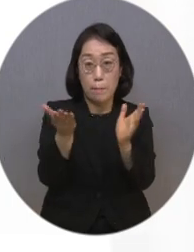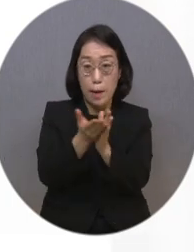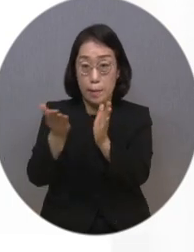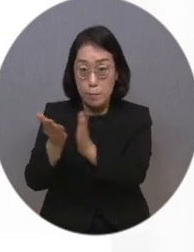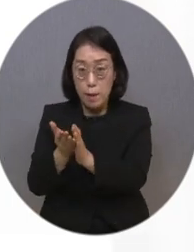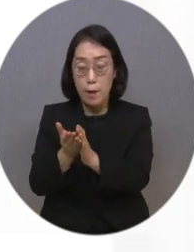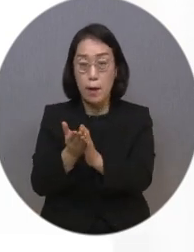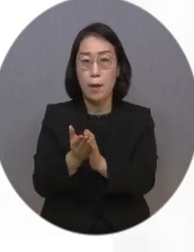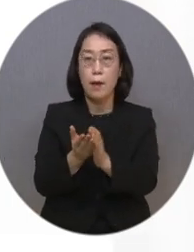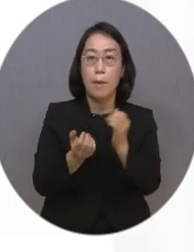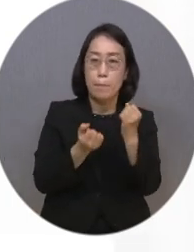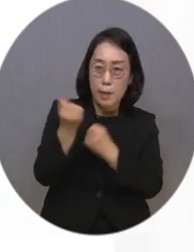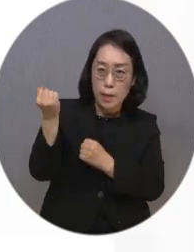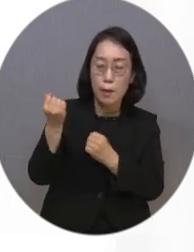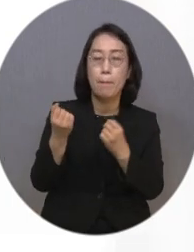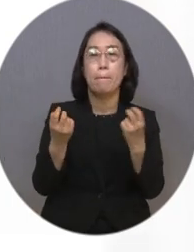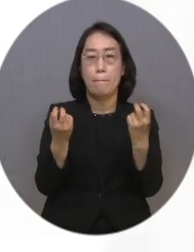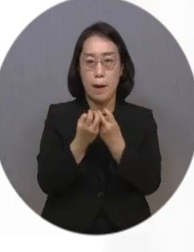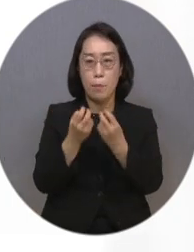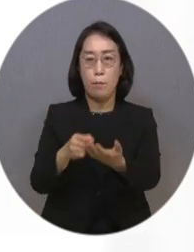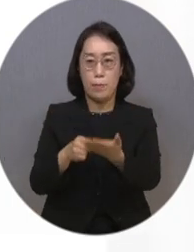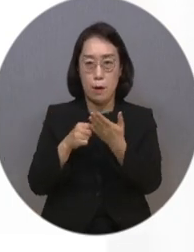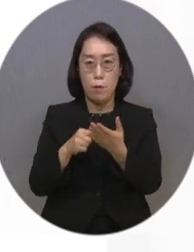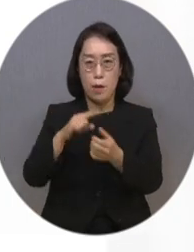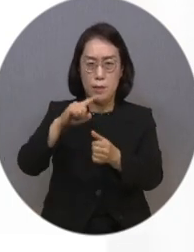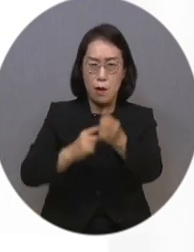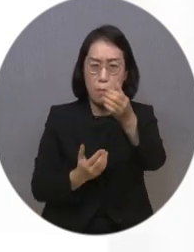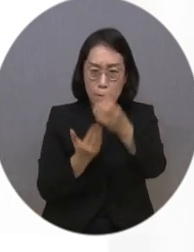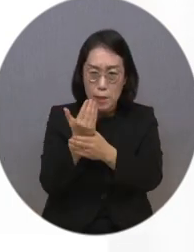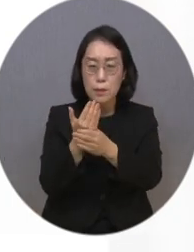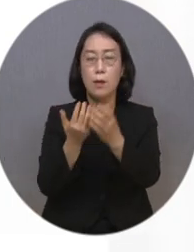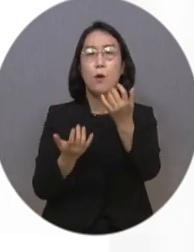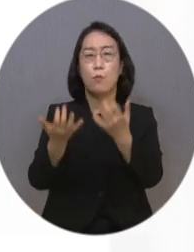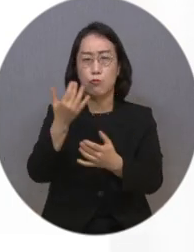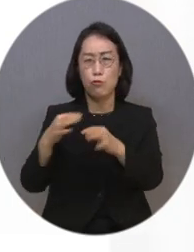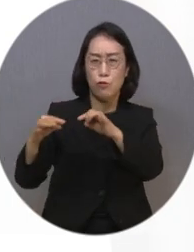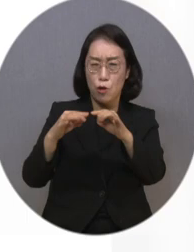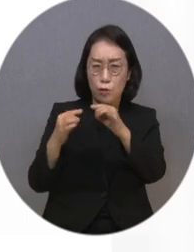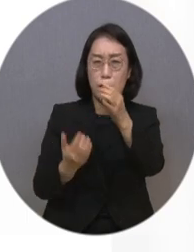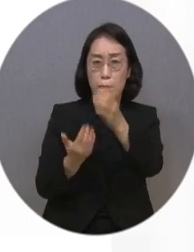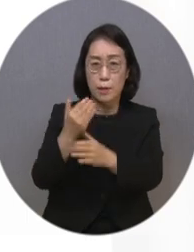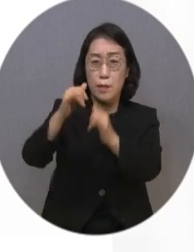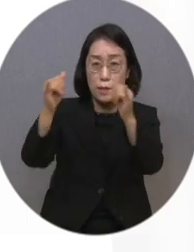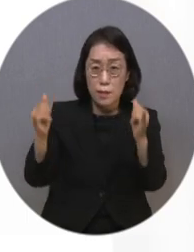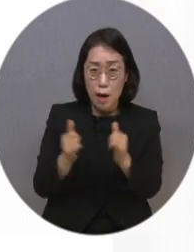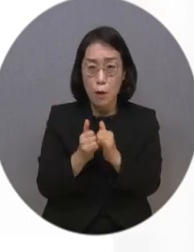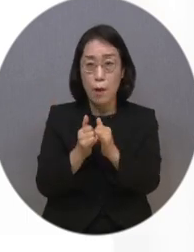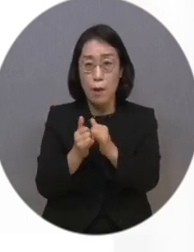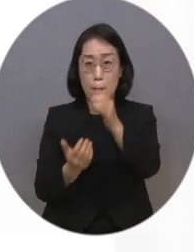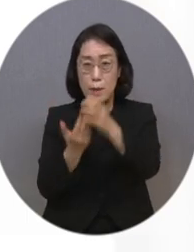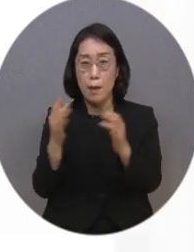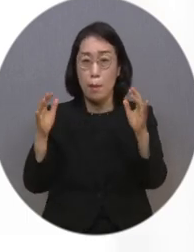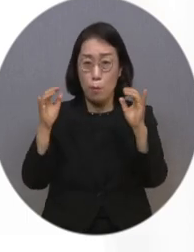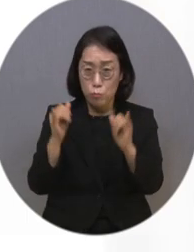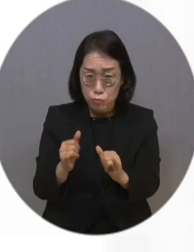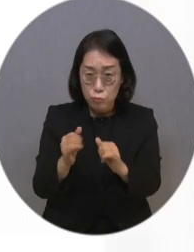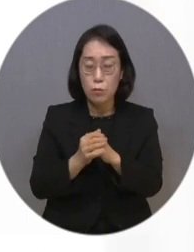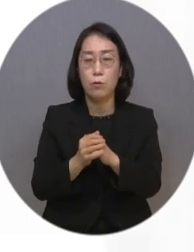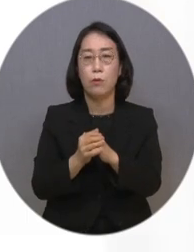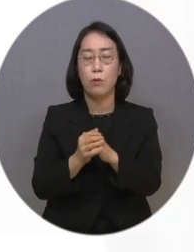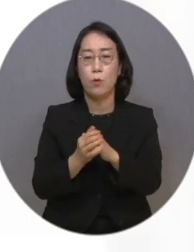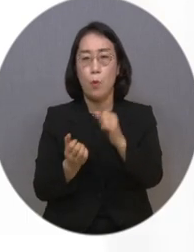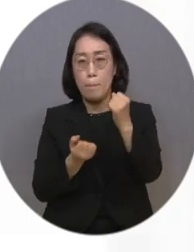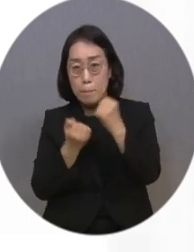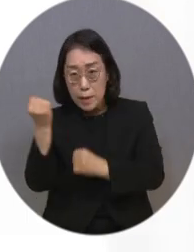대응방법을 담았습니다 자연재단과 화재 전기사고 등 사회 재난 상황을 대비하기 위한 재난